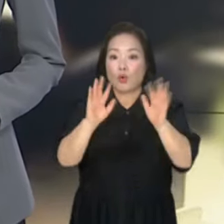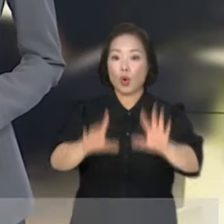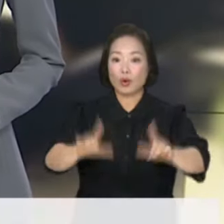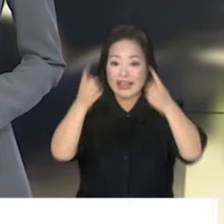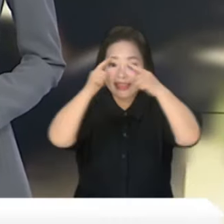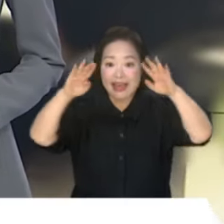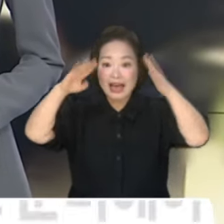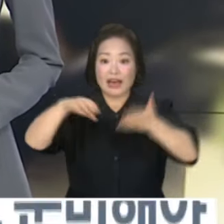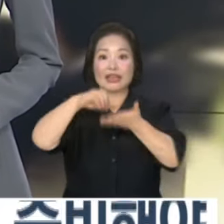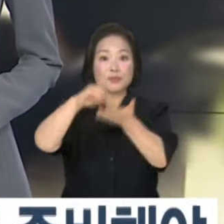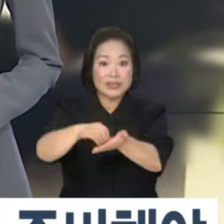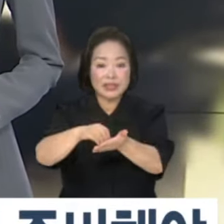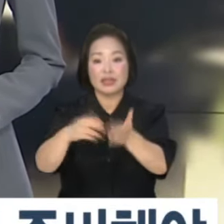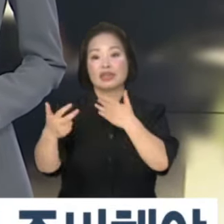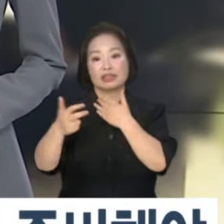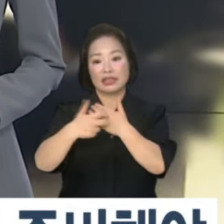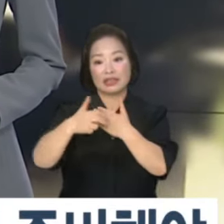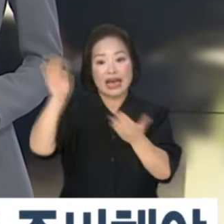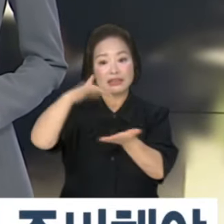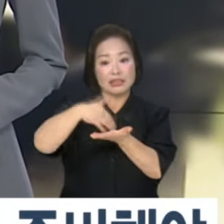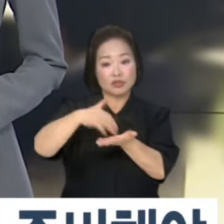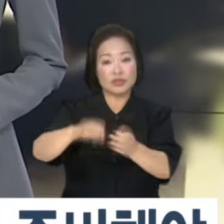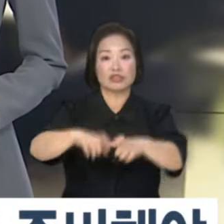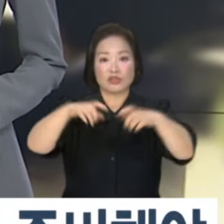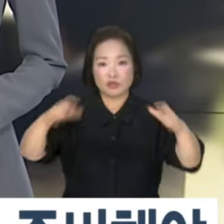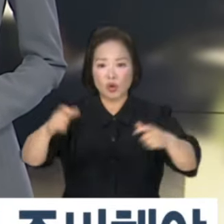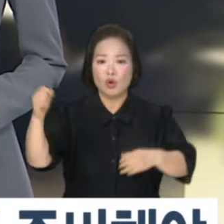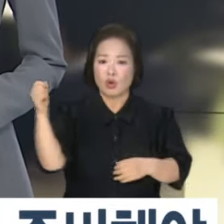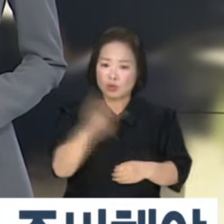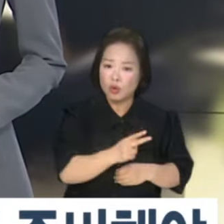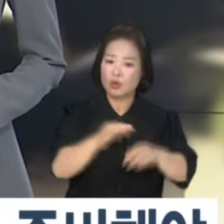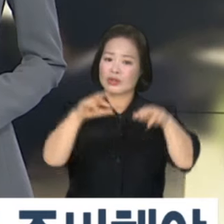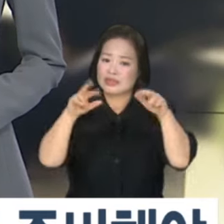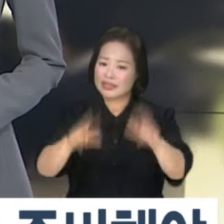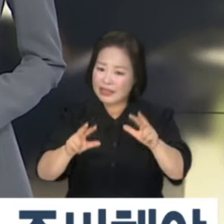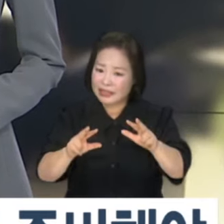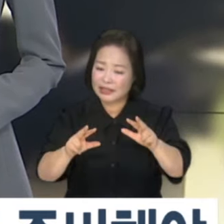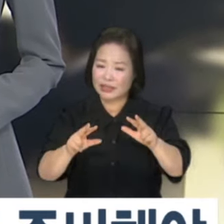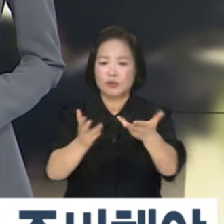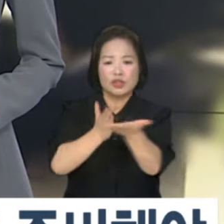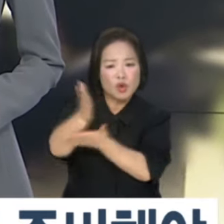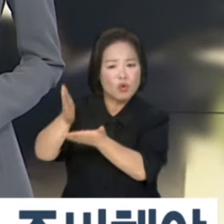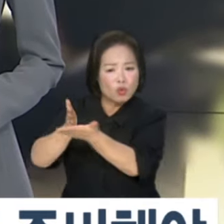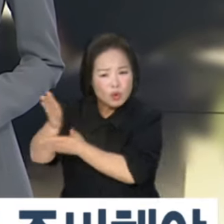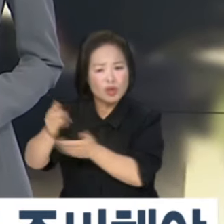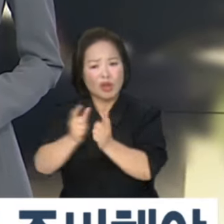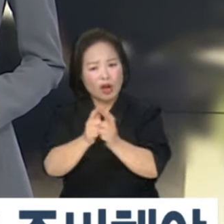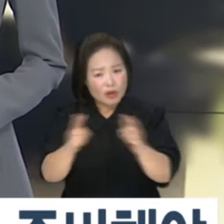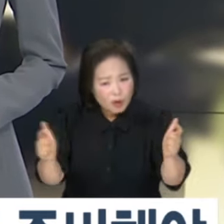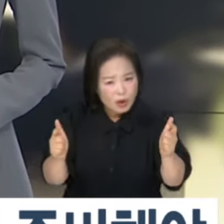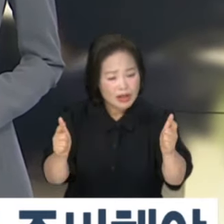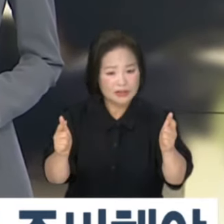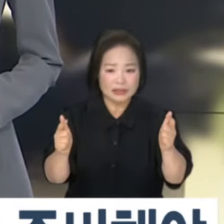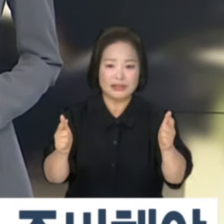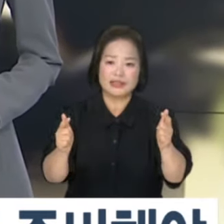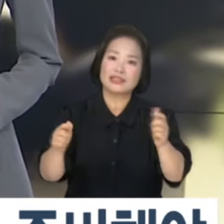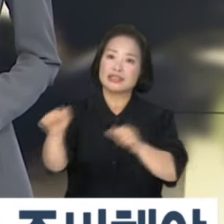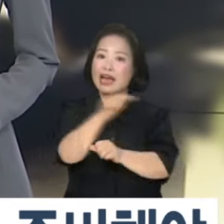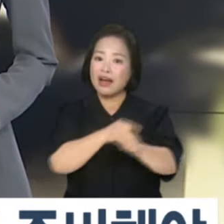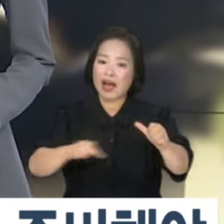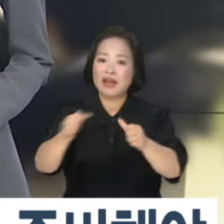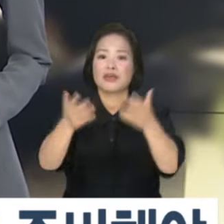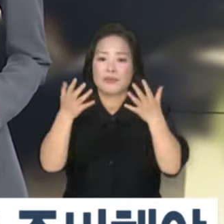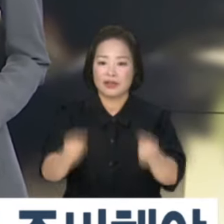네 올해 입시는 의대 증원과 무전공 선발 확대 등이 겹치면서 유독 변화가 많다고 평가받고 있습니다네